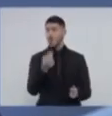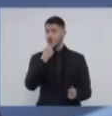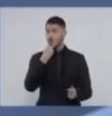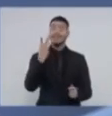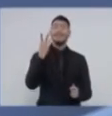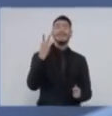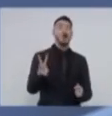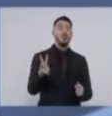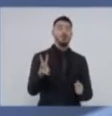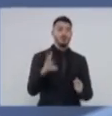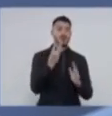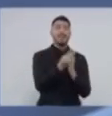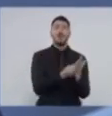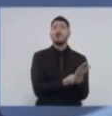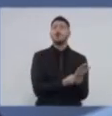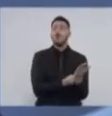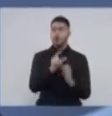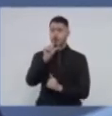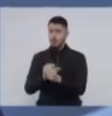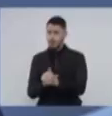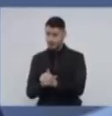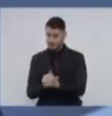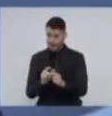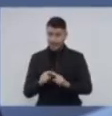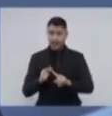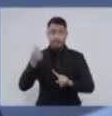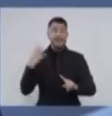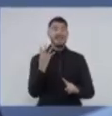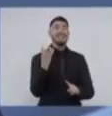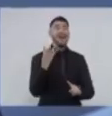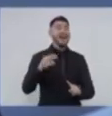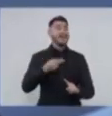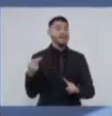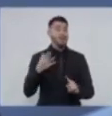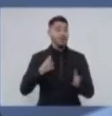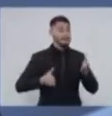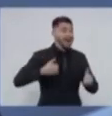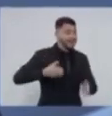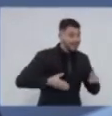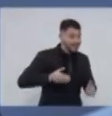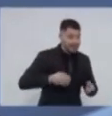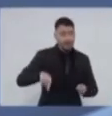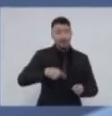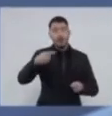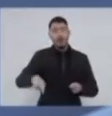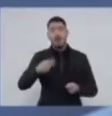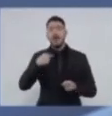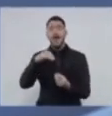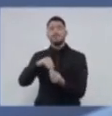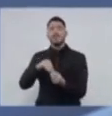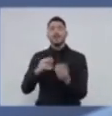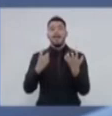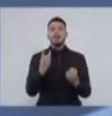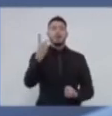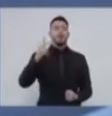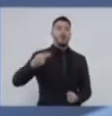kw το μήνα αυξάνεται από 40€ το μήνα μάρτιο στα 72€ τον απρίλιο